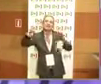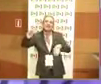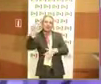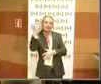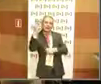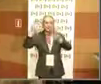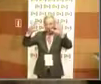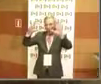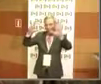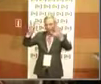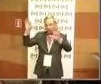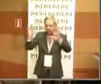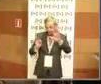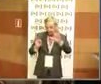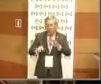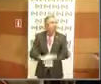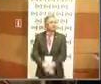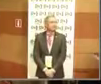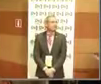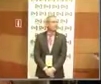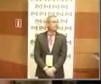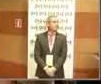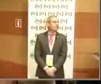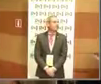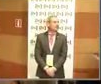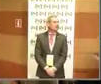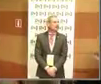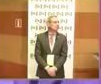47,38. Grazie.